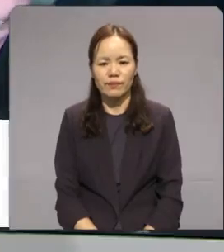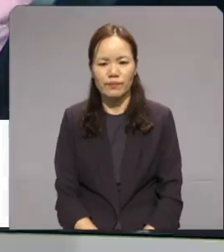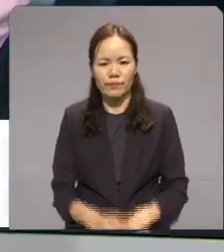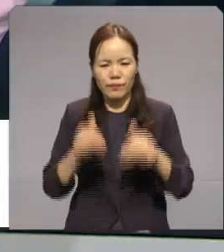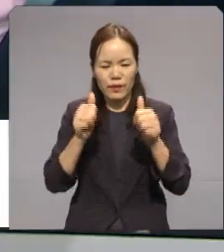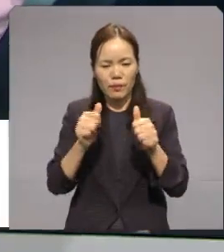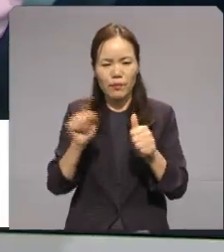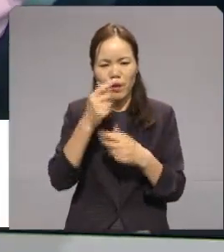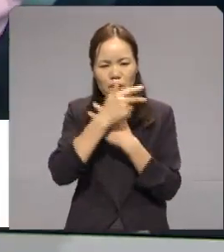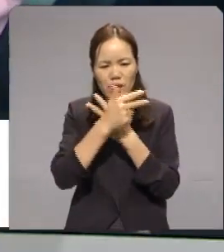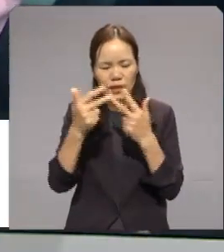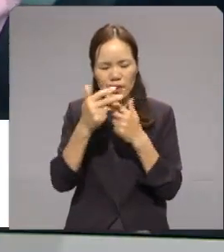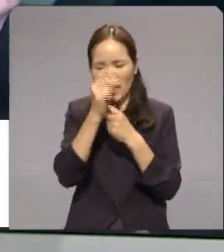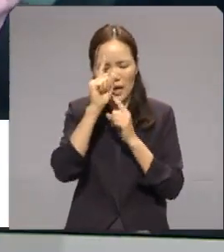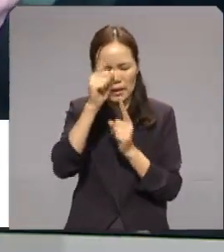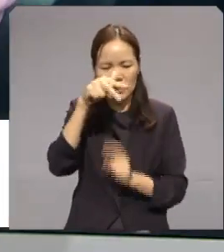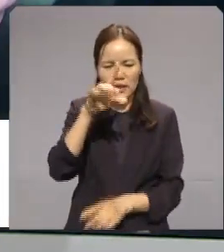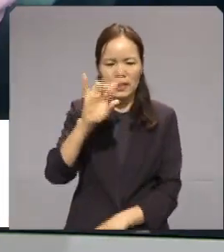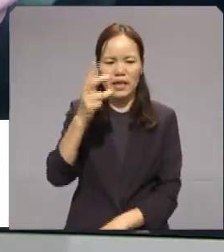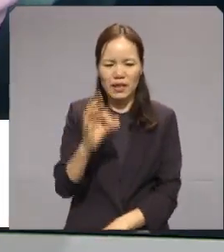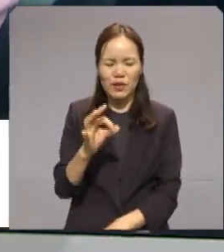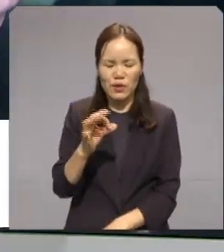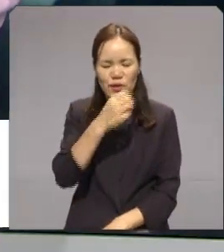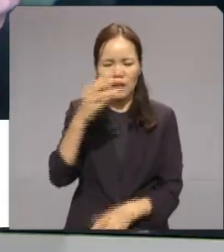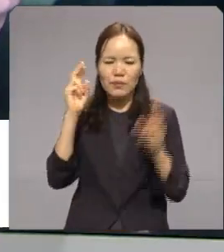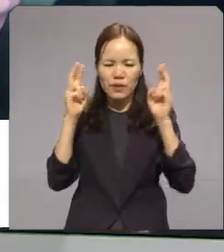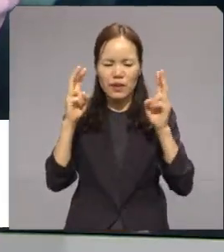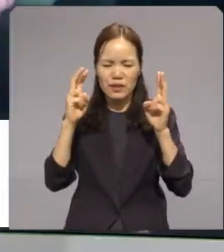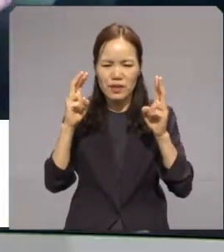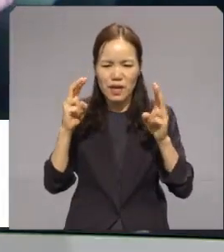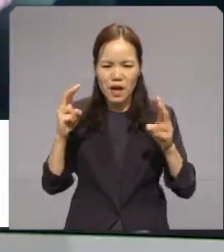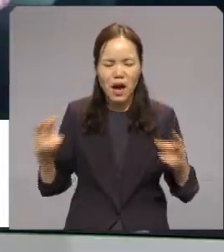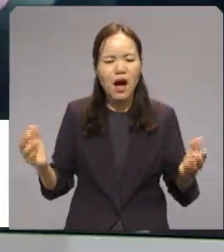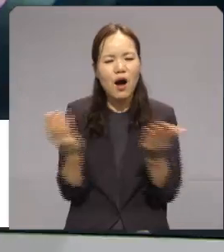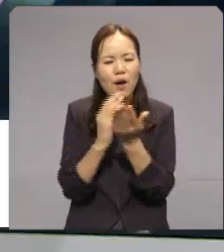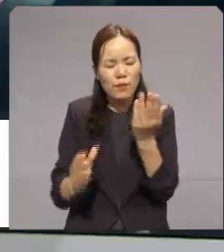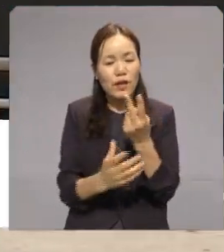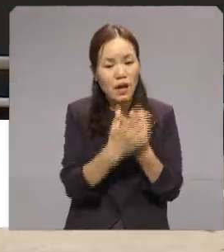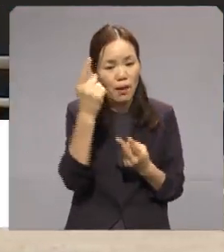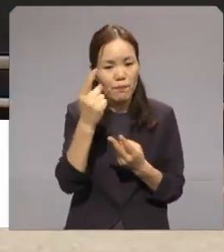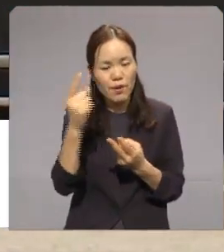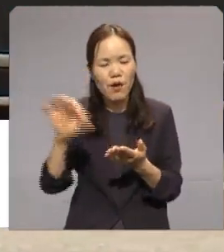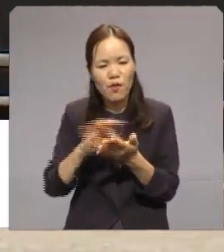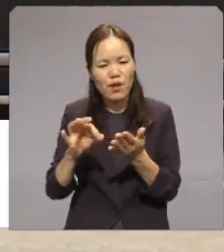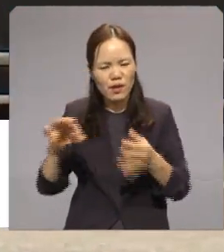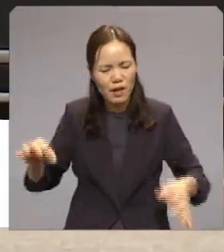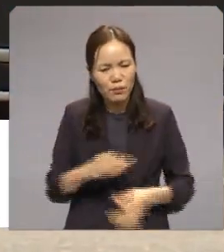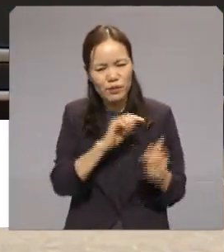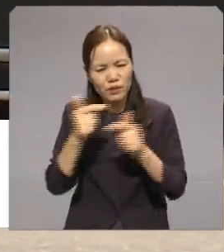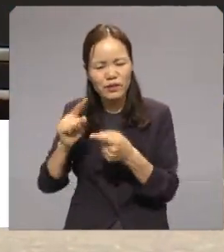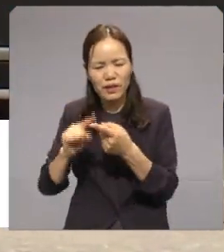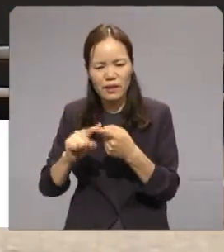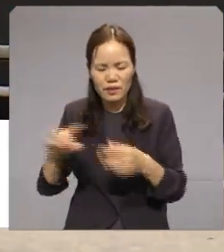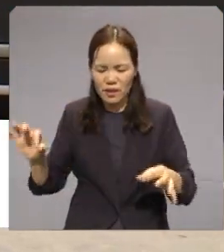법원이 이재용 삼성전자 회장의 부당 합병 회계 부정 혐의 사건 항소심에서 삼성바이오로직스 관련 회계 부정